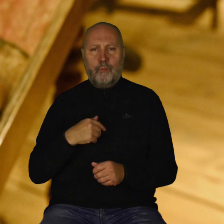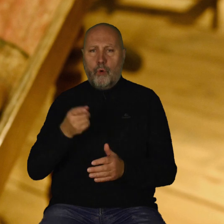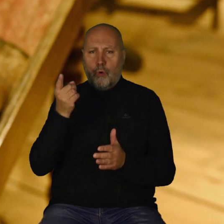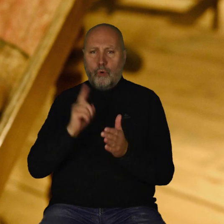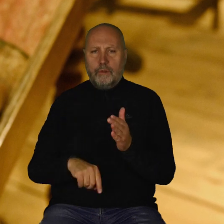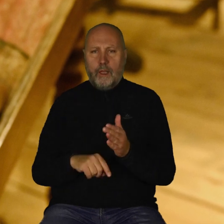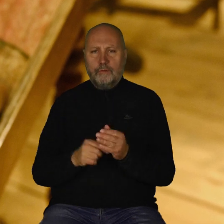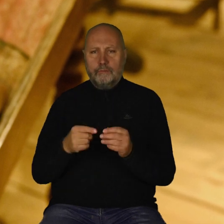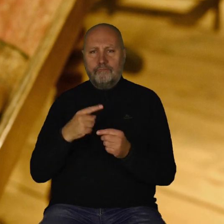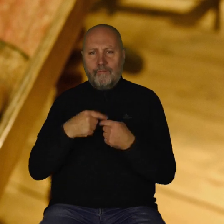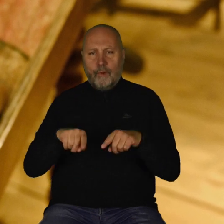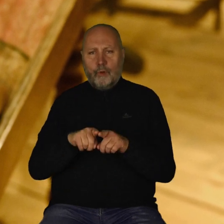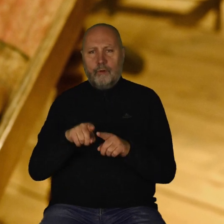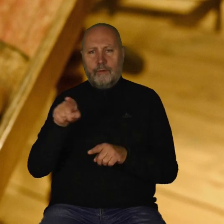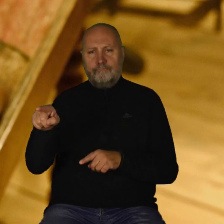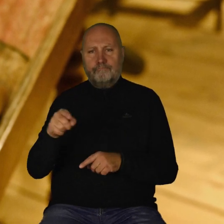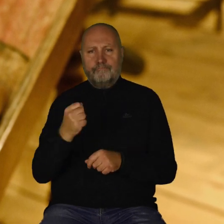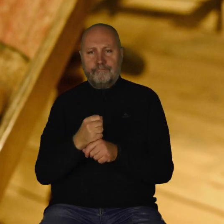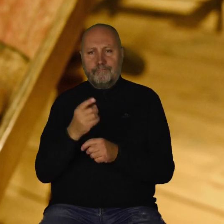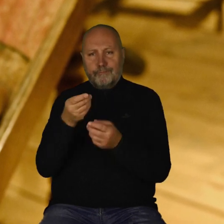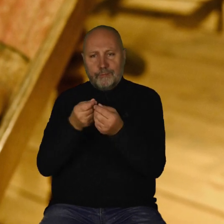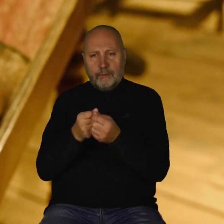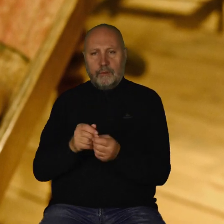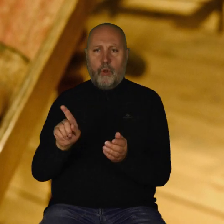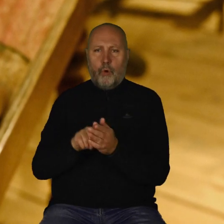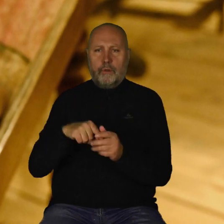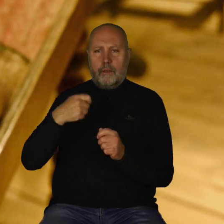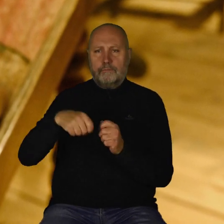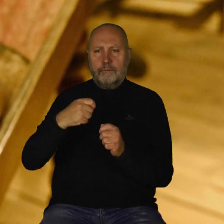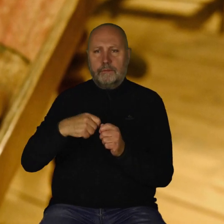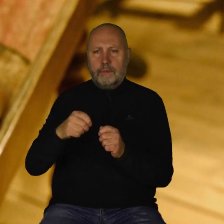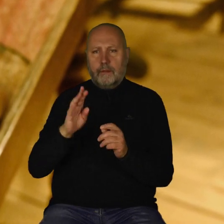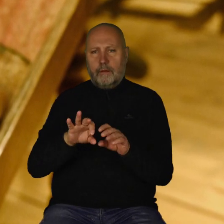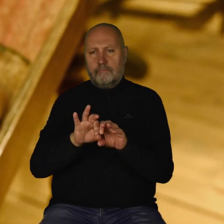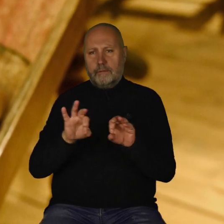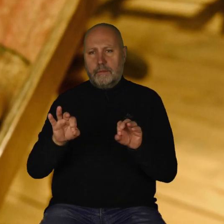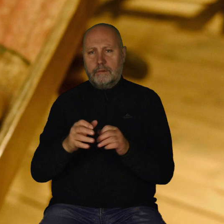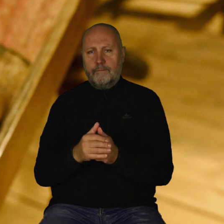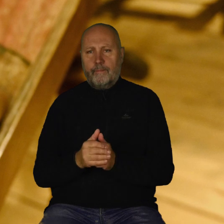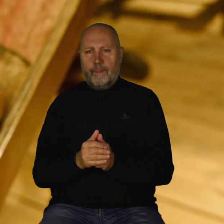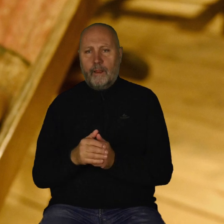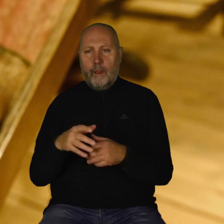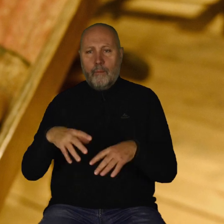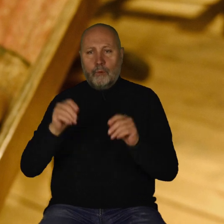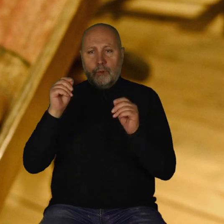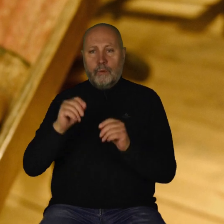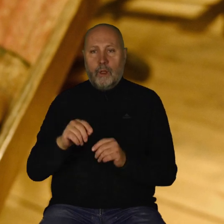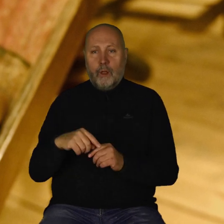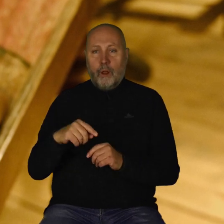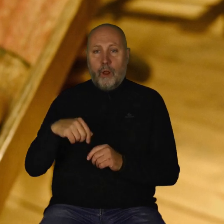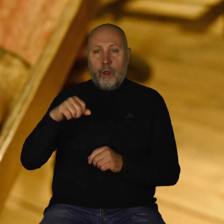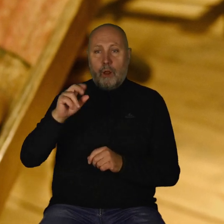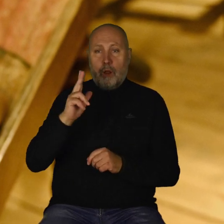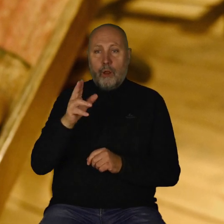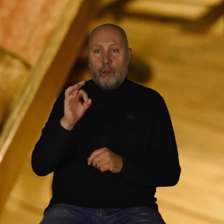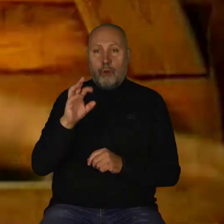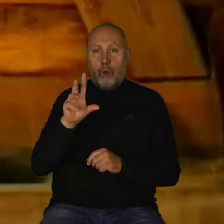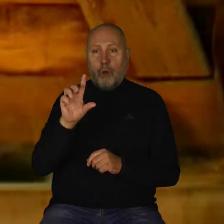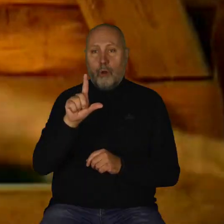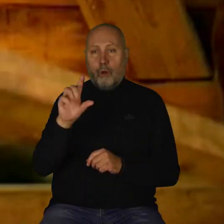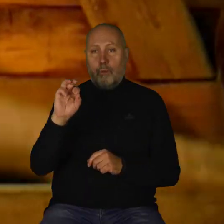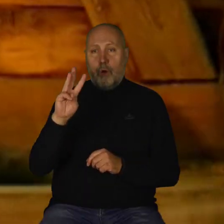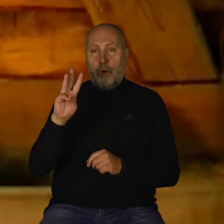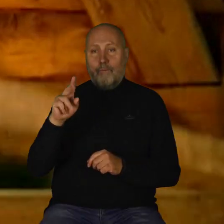Można na nim jednocześnie wykonywać obie te czynności początkowo kołowrotki były poruszane